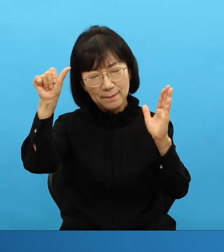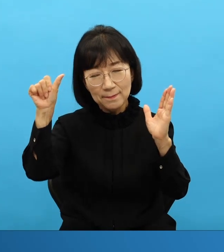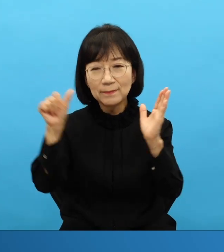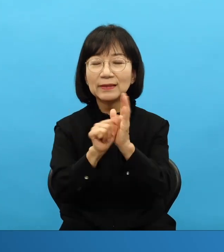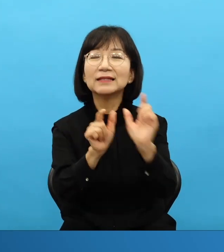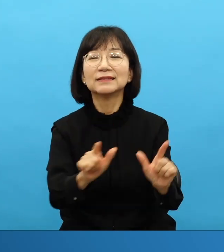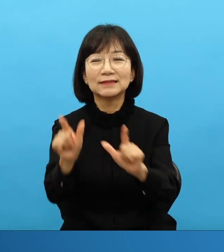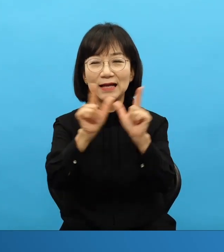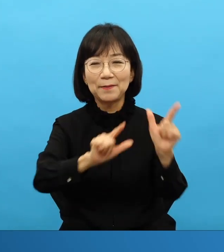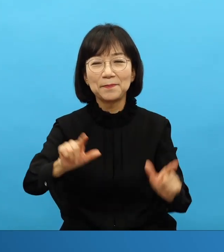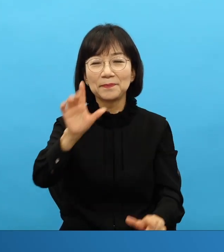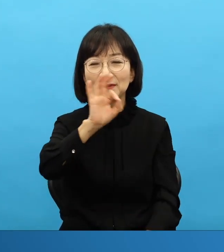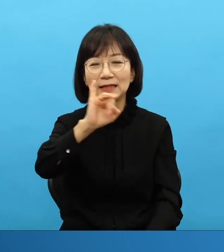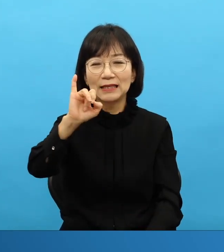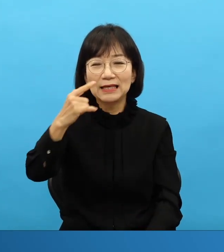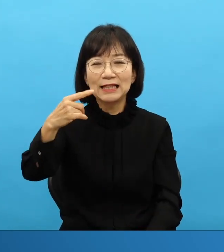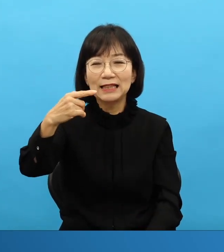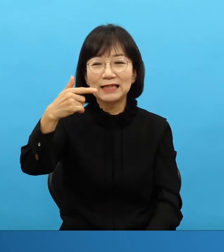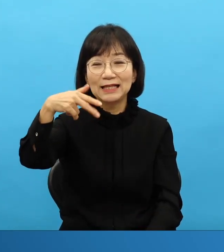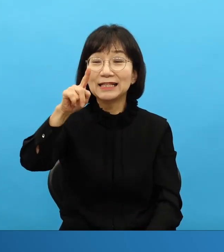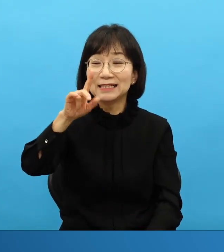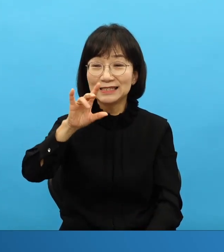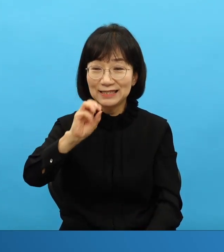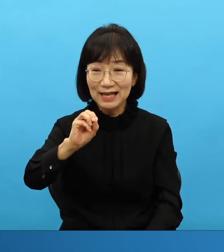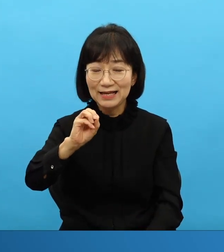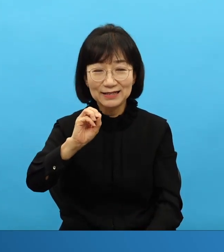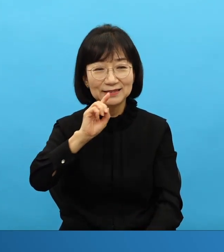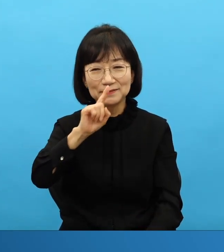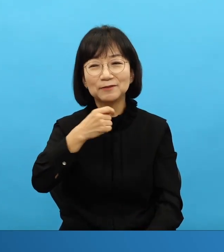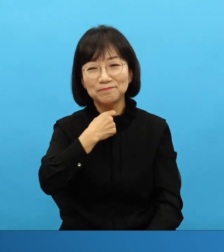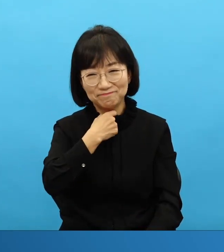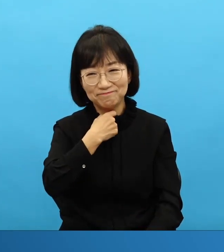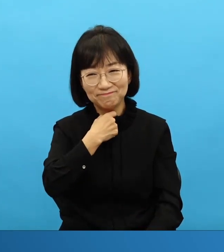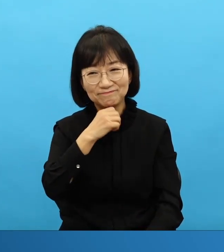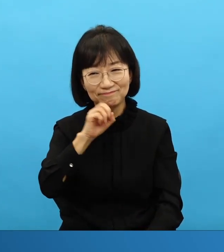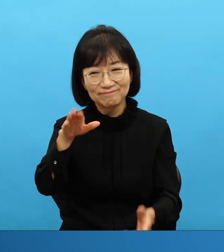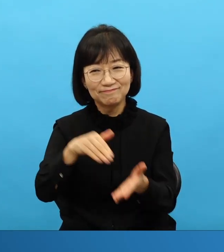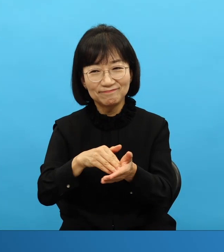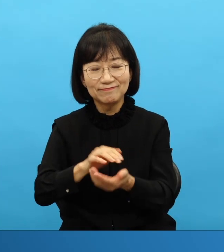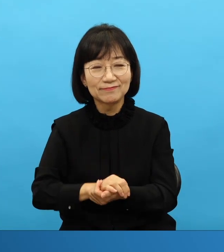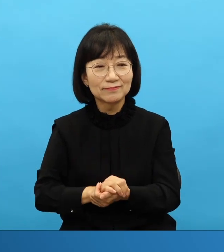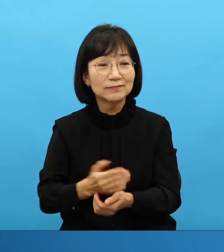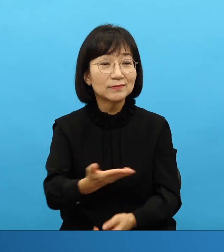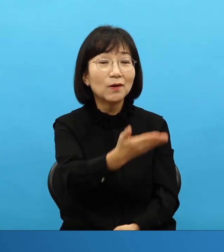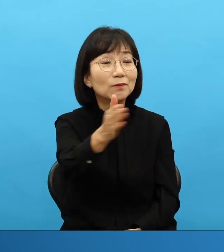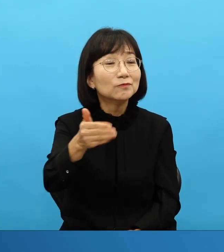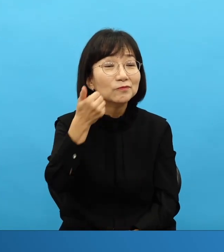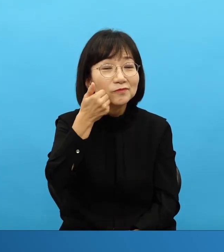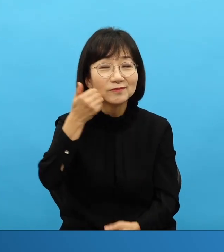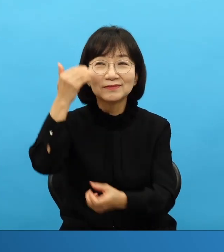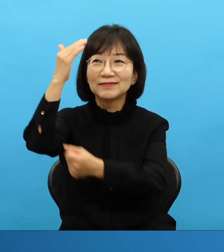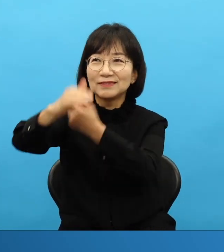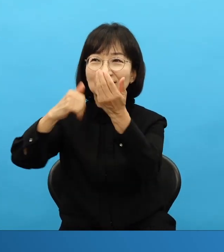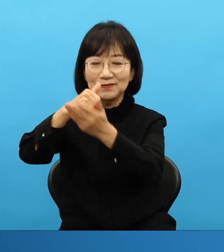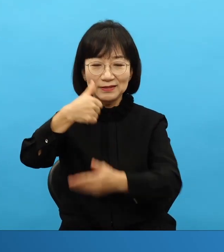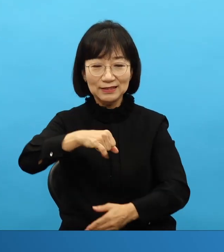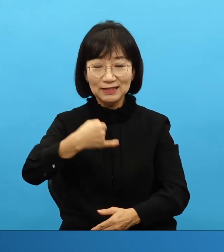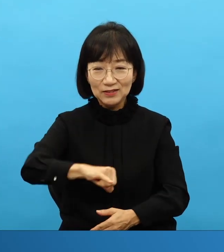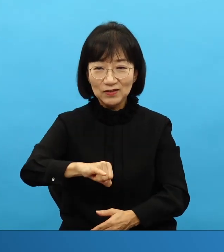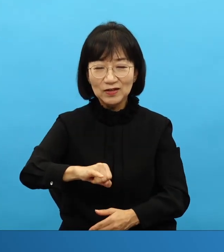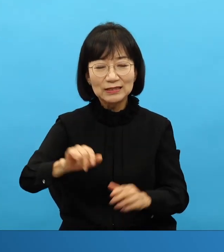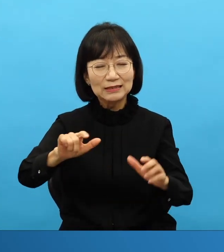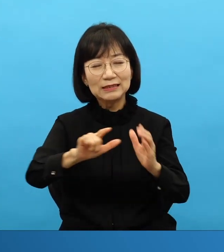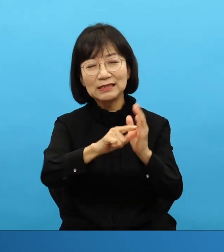人生。 여러분은 하나님의 자녀요. 이 시대의 전도자들입니다. 各位，你们是神的儿女，是这个时代的传道 세계보험하는